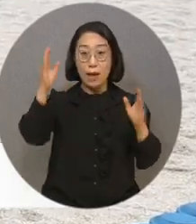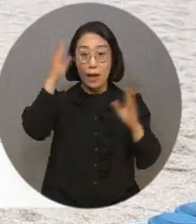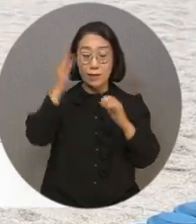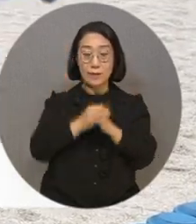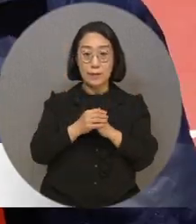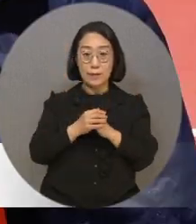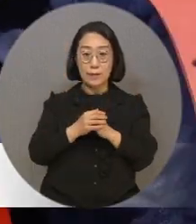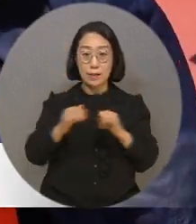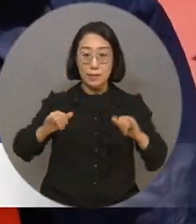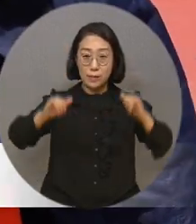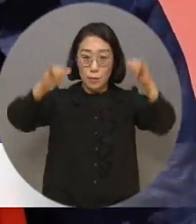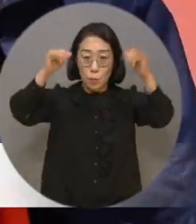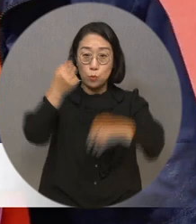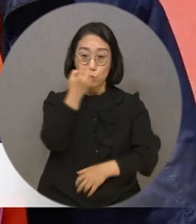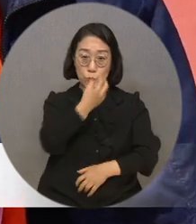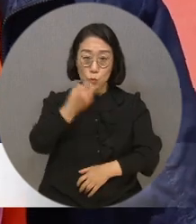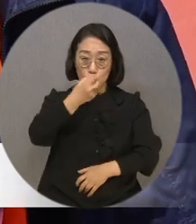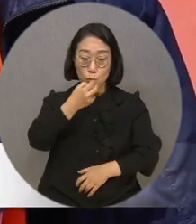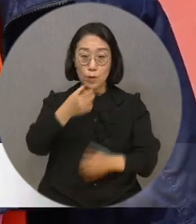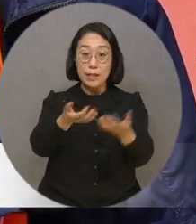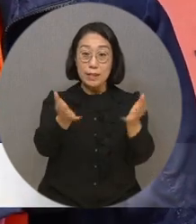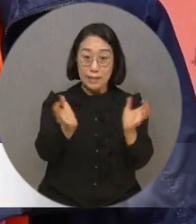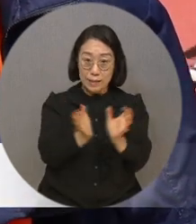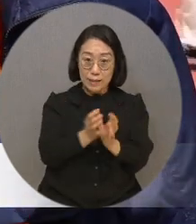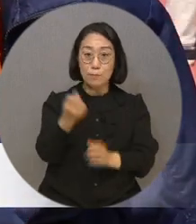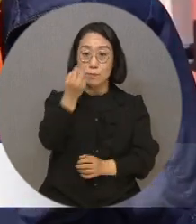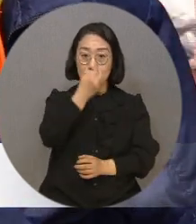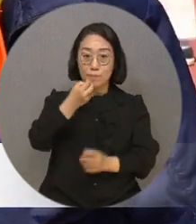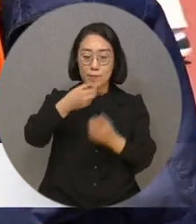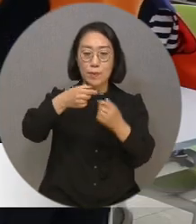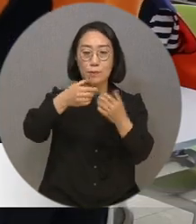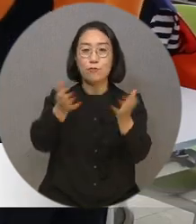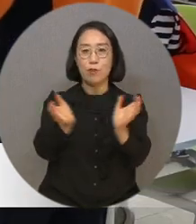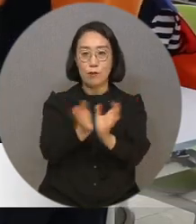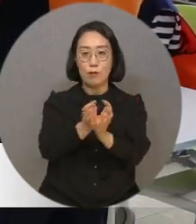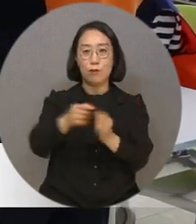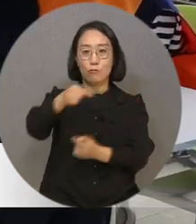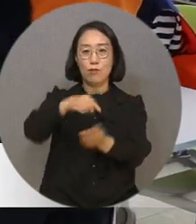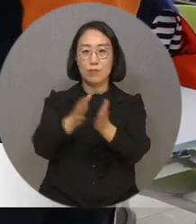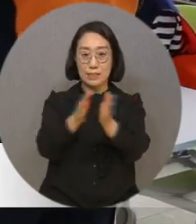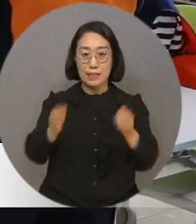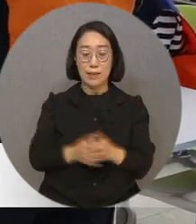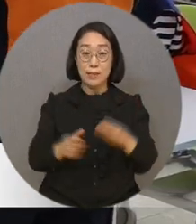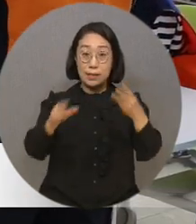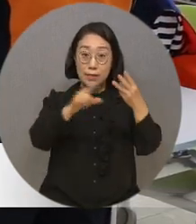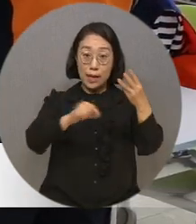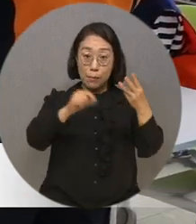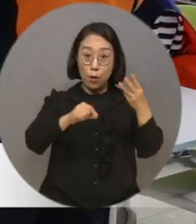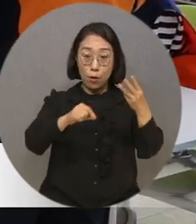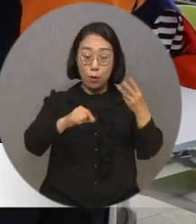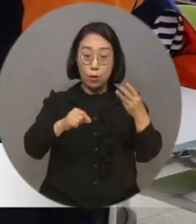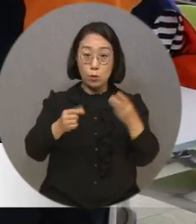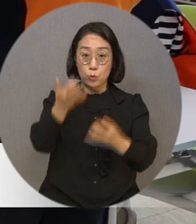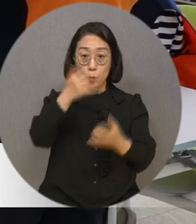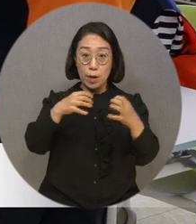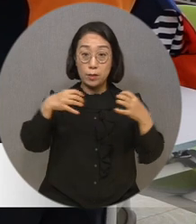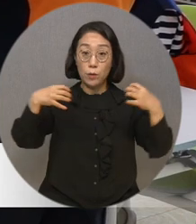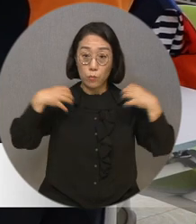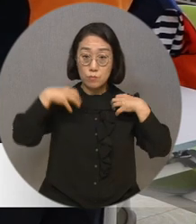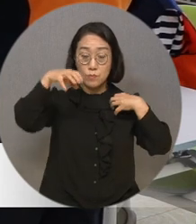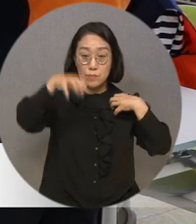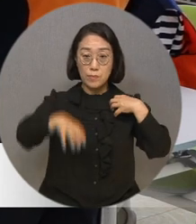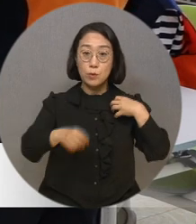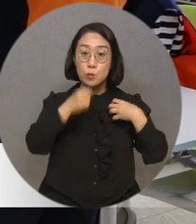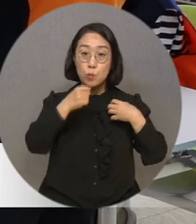공중을 순찰하는 어린이 임야화재 드론 감시단을 운영합니다. 이는 지난 3월 강진 소방서가 지역 내 작은